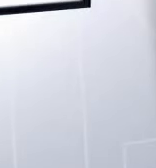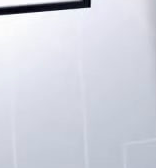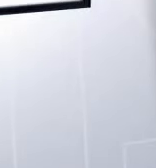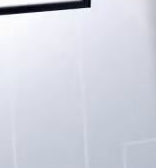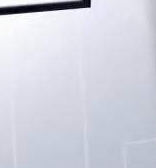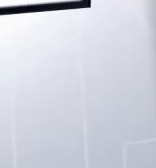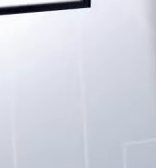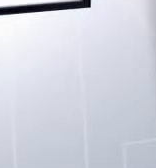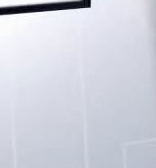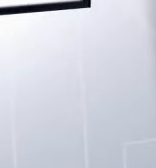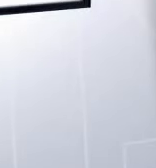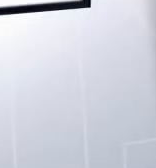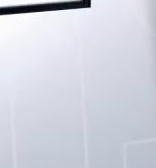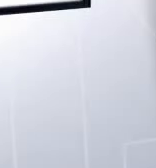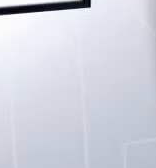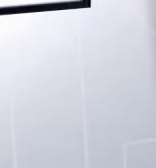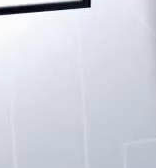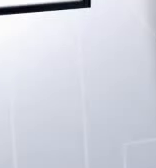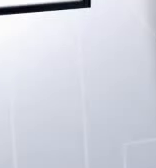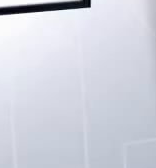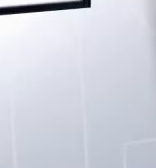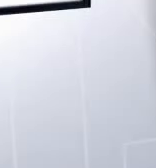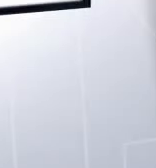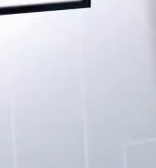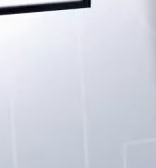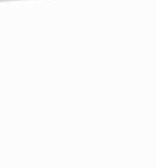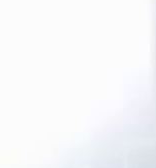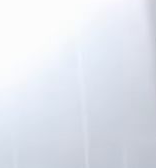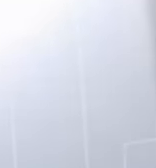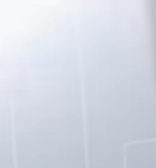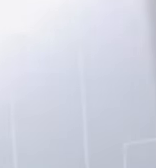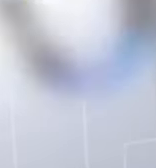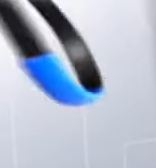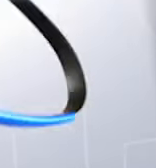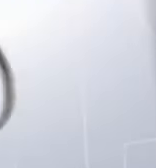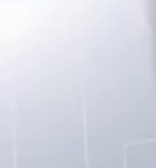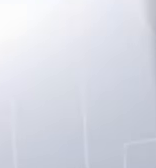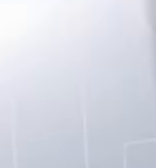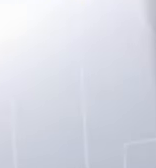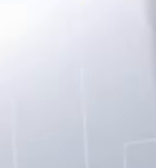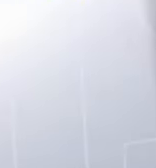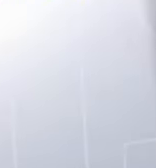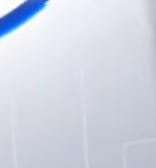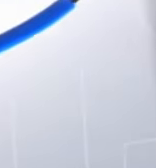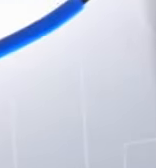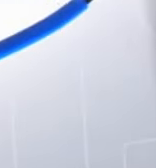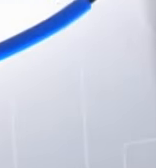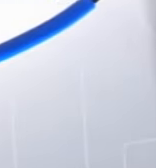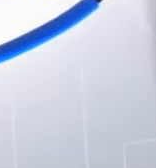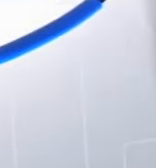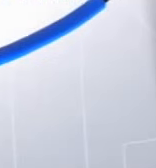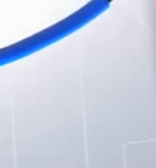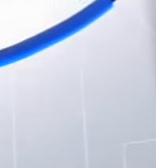Lego. C. Game Boy. D. Barbie Doll. Isubmit ang sagot sa